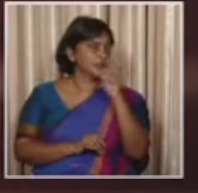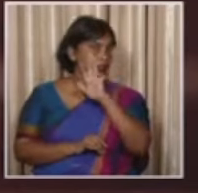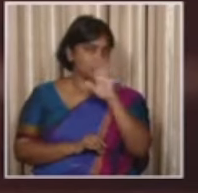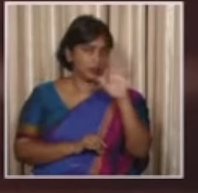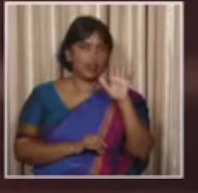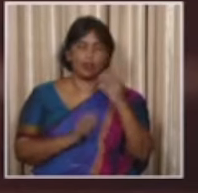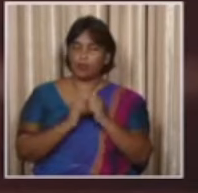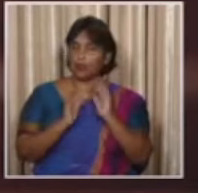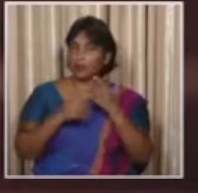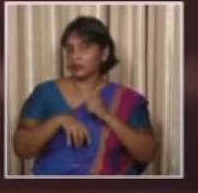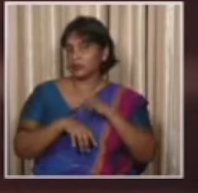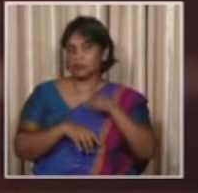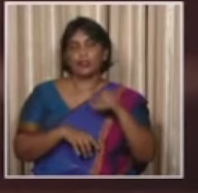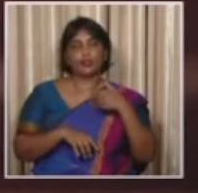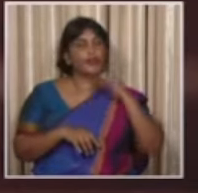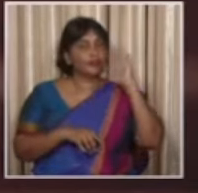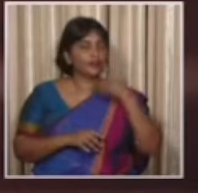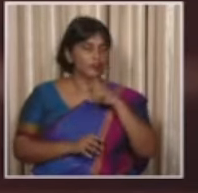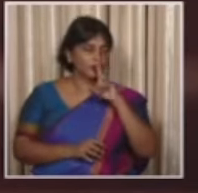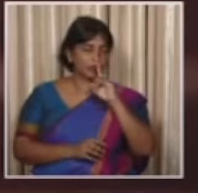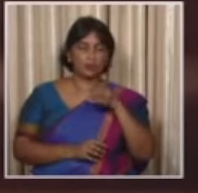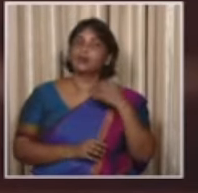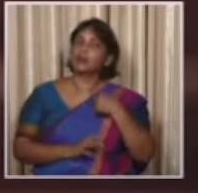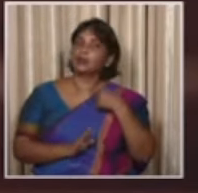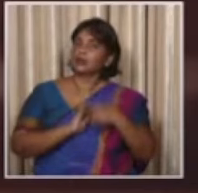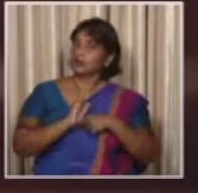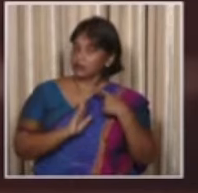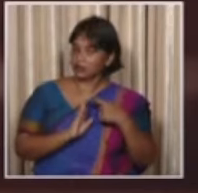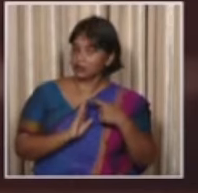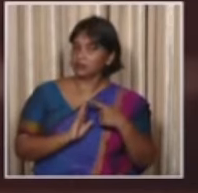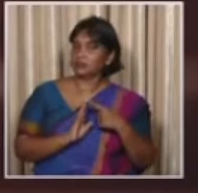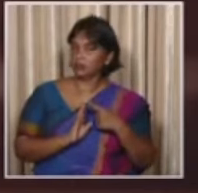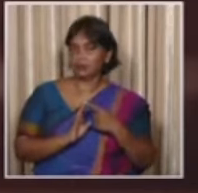2019 උදා වුණු තත්ත්වය. විශේෂයෙන් මම කියන්න ඕනේ අපේ රටට